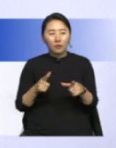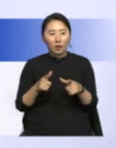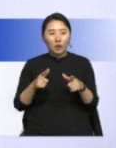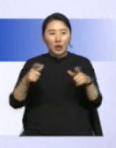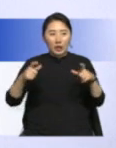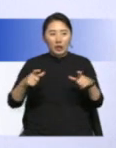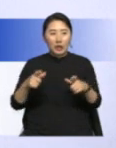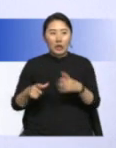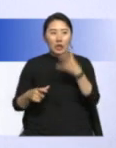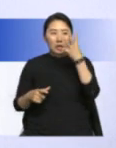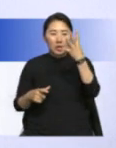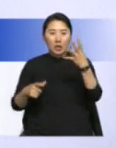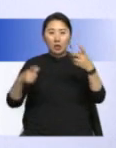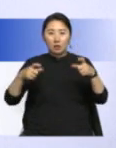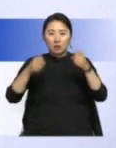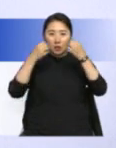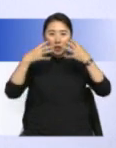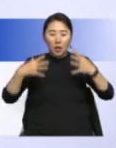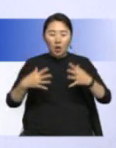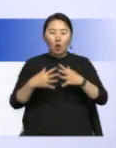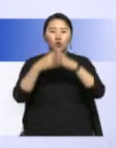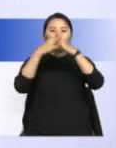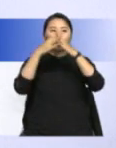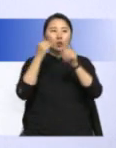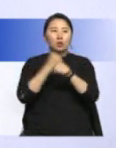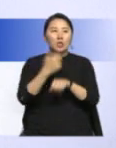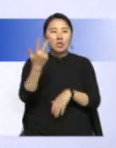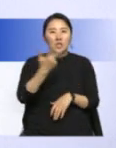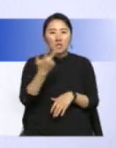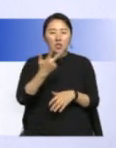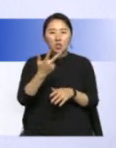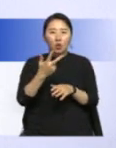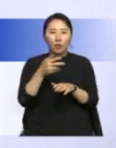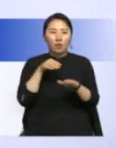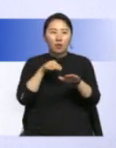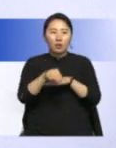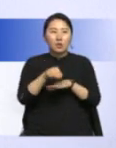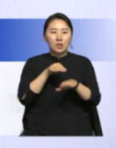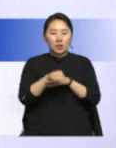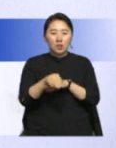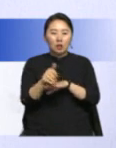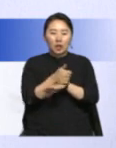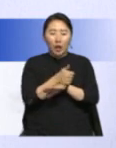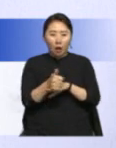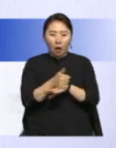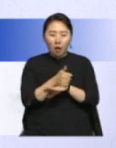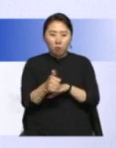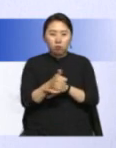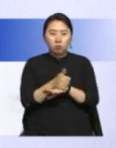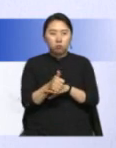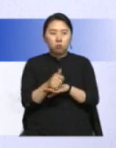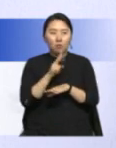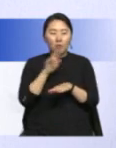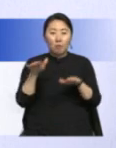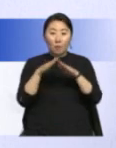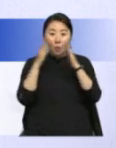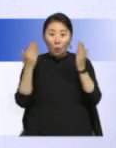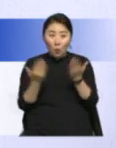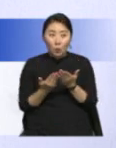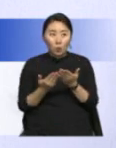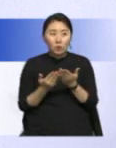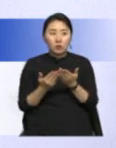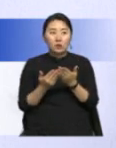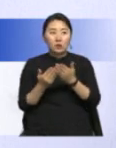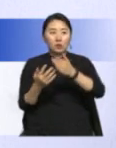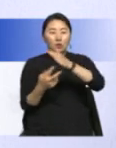단지가 재건축을 할 예정입니다. 그러면 총 7천여 대의 차량이 진출을 해야 되는데 이 모든